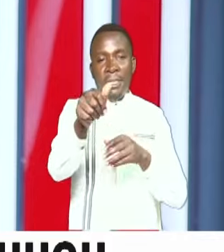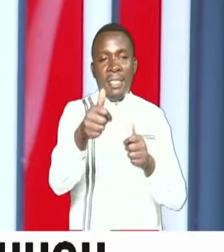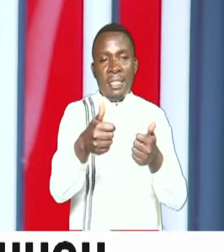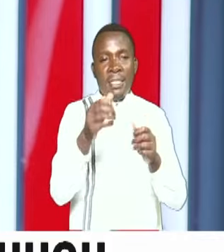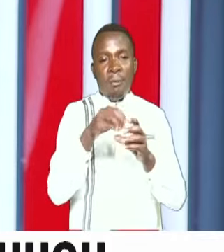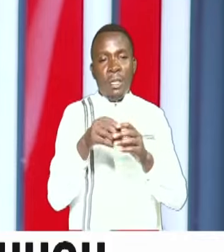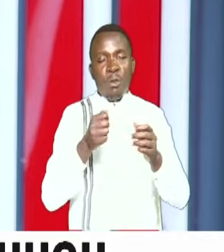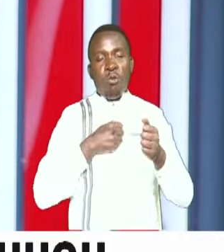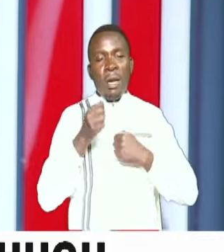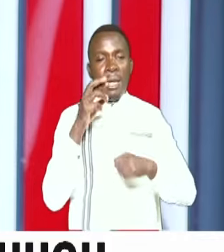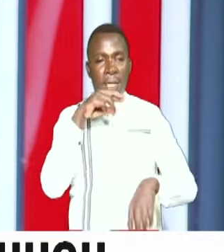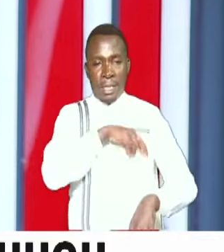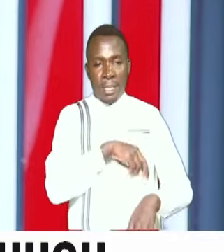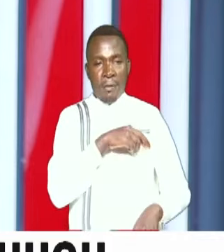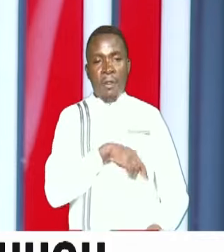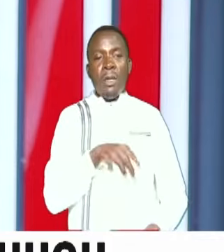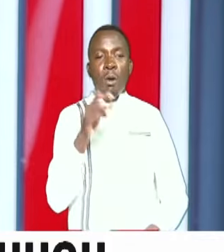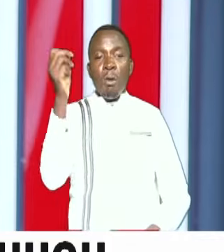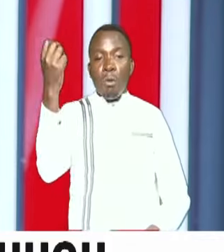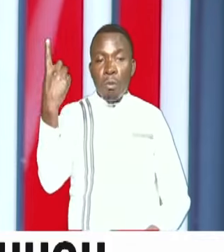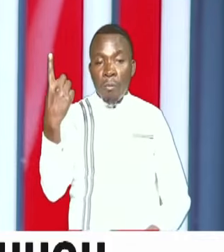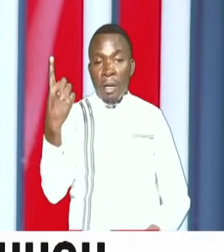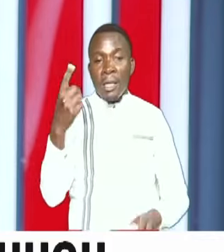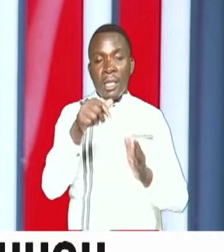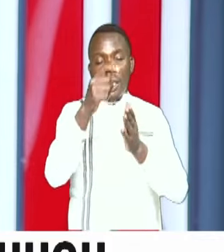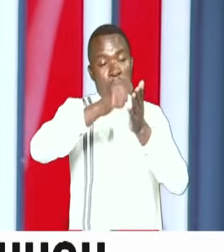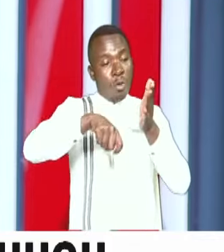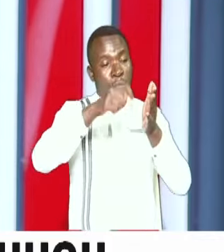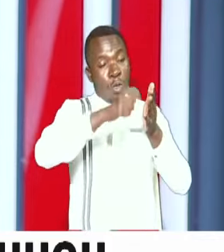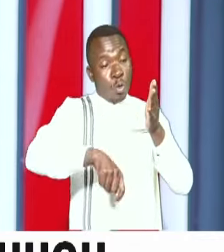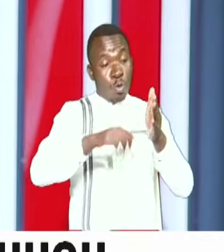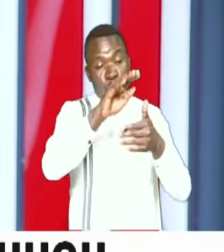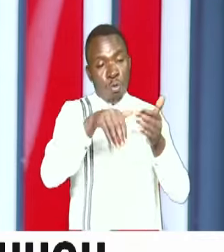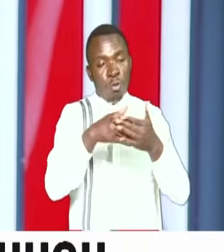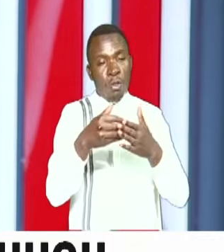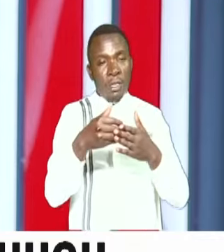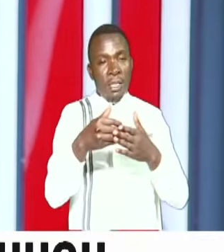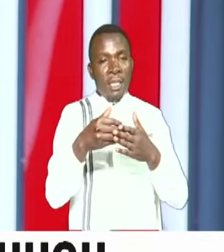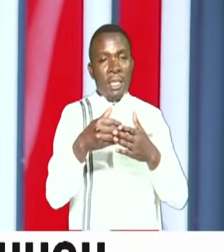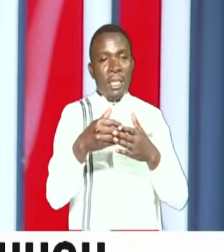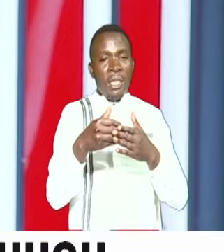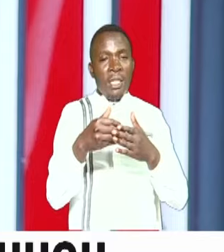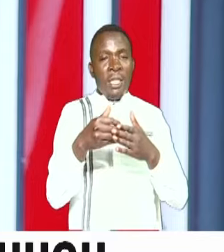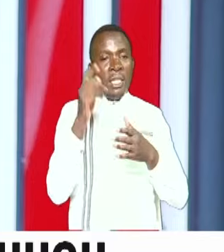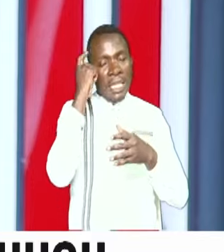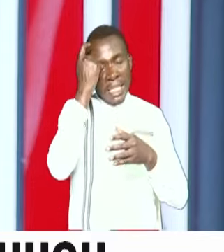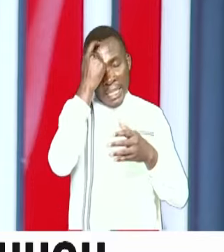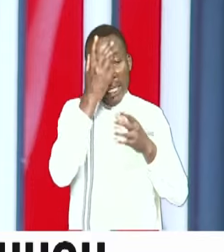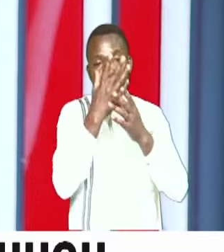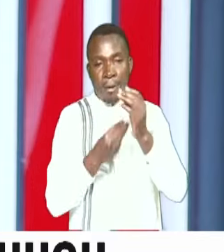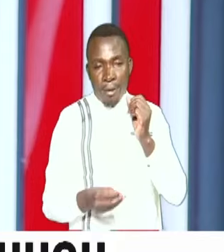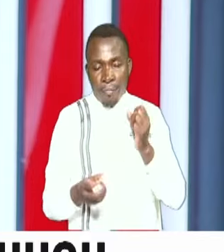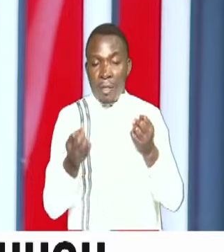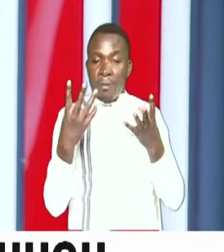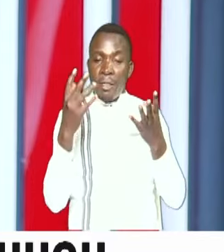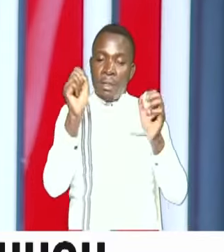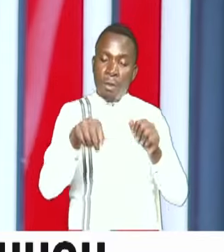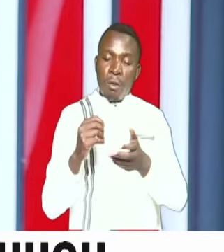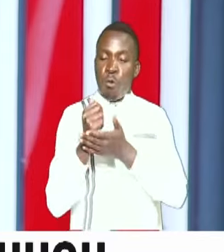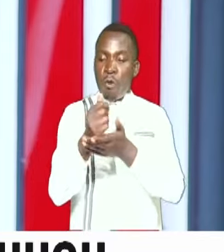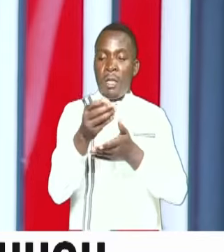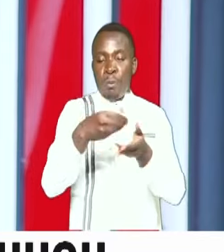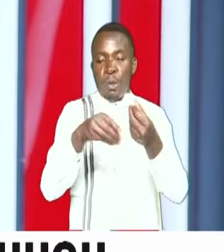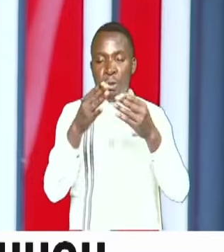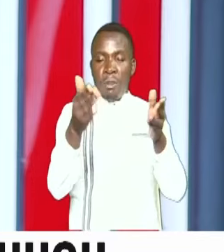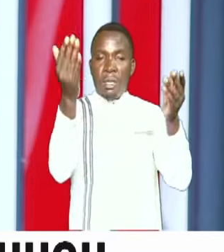Rwanda Revenue urumva iyo misoro yose leta ibayigomwe ni myinshi kugira ngo ashobore kugeza igicuruzwa cye mu Rwanda